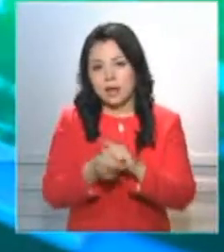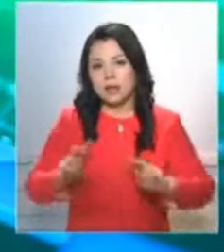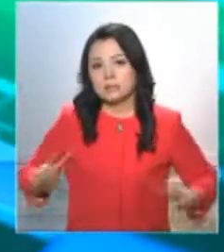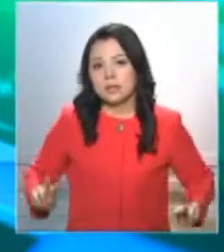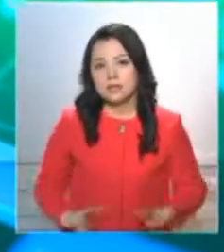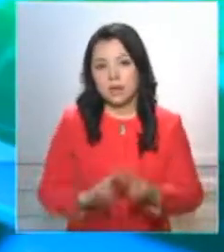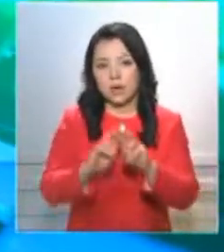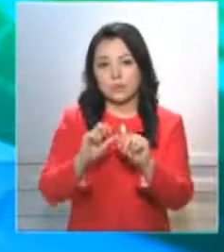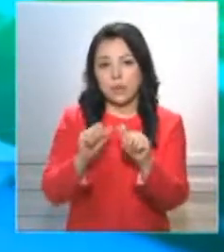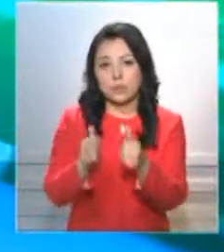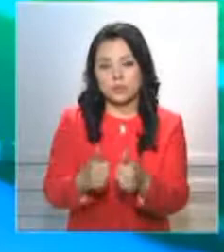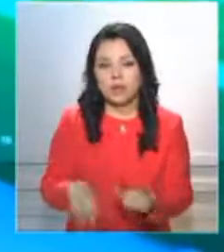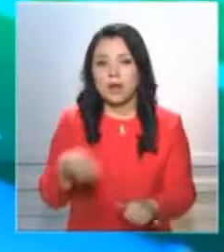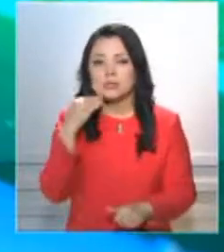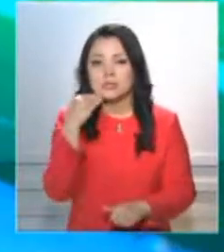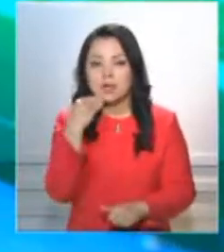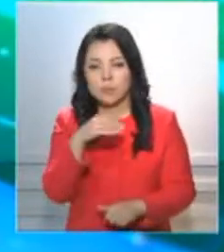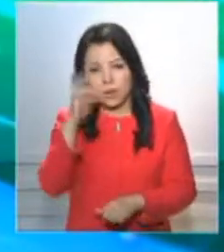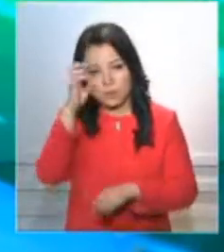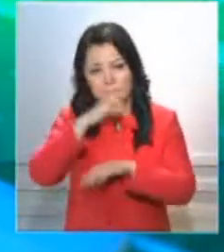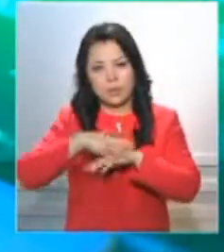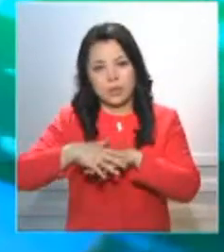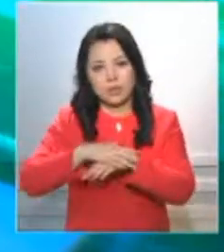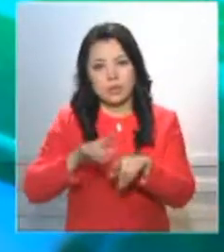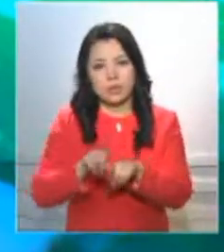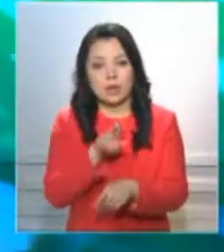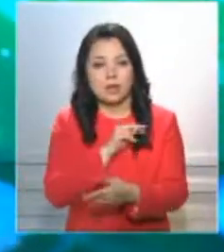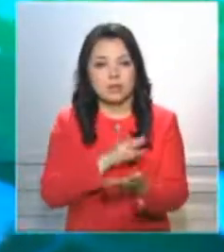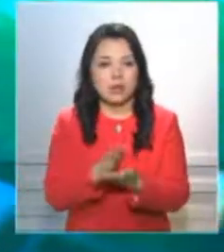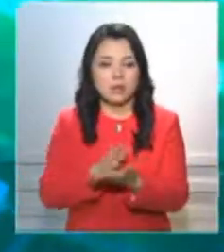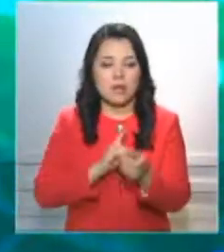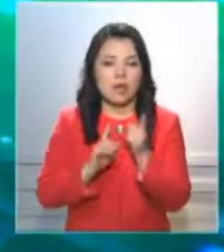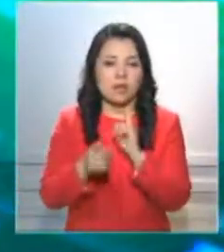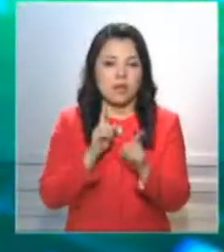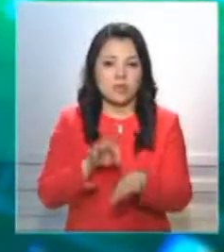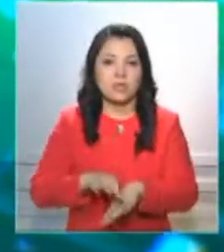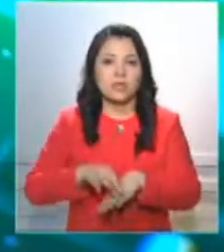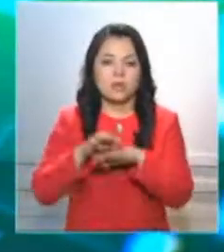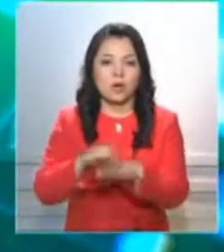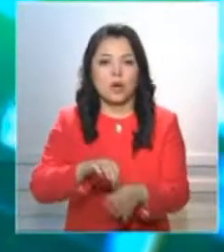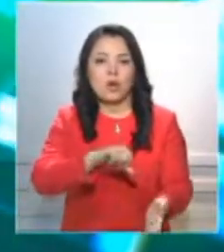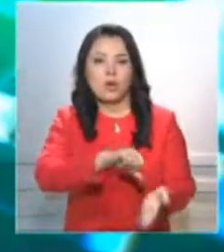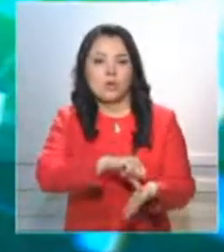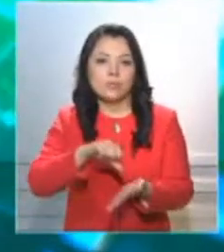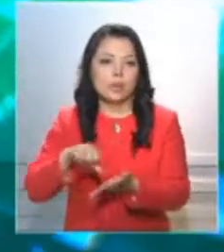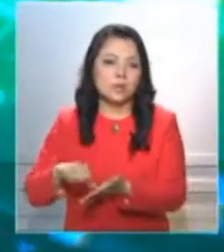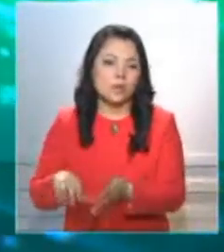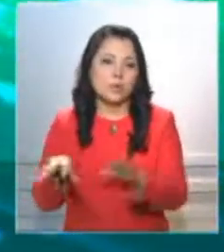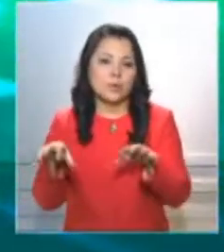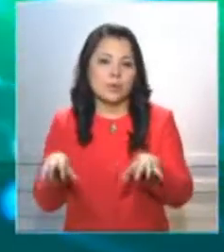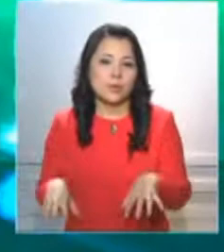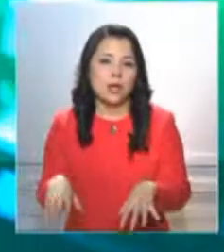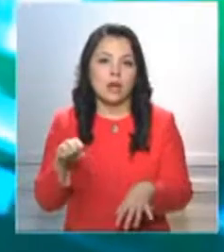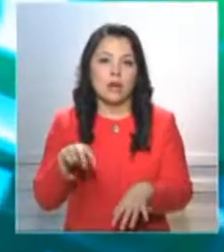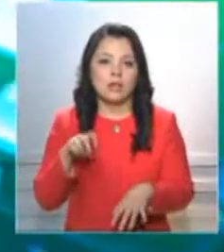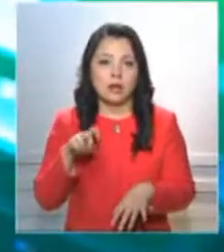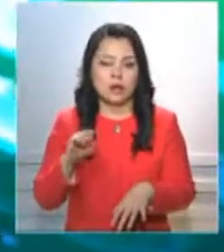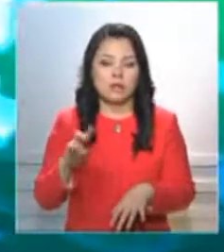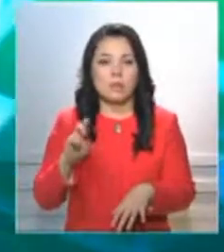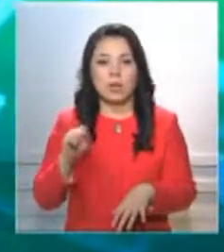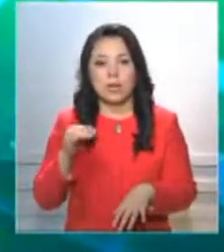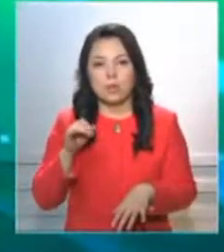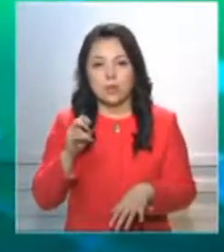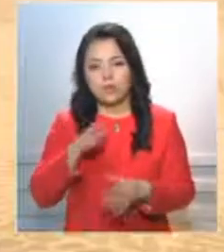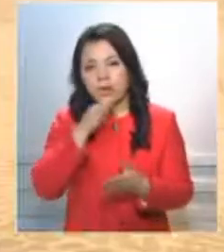Астанада ұйымдастырылған сапалы мемлекеттік қызмет саласындағы әріптестік конференциясында ұйымның басқарушы комитеті төрағасы Әлихан Байменов